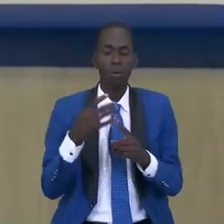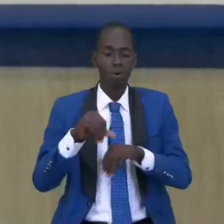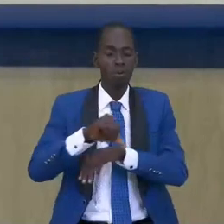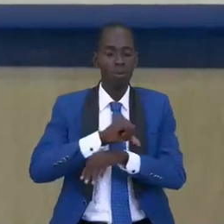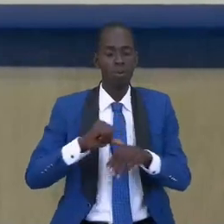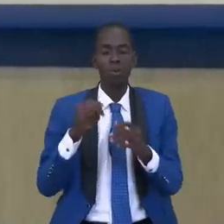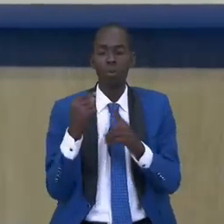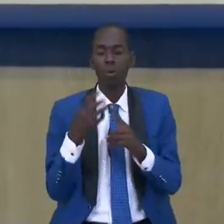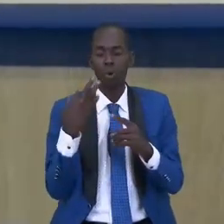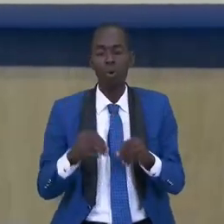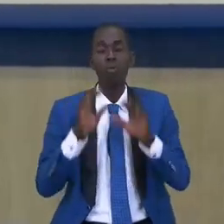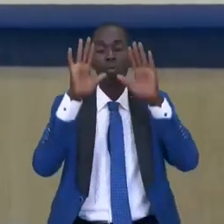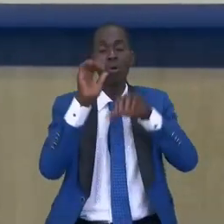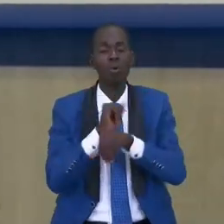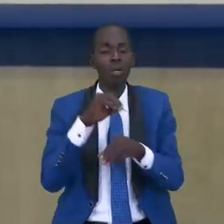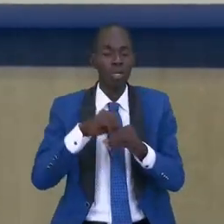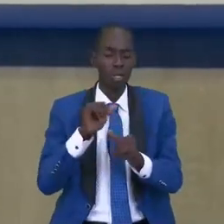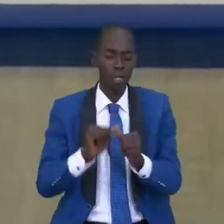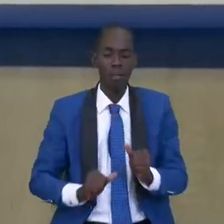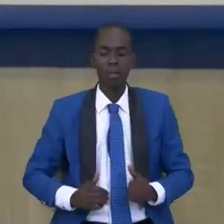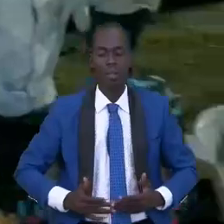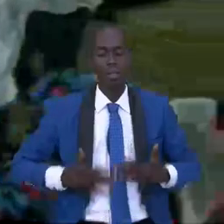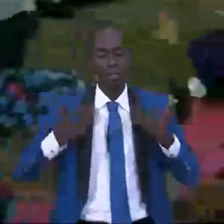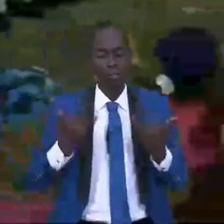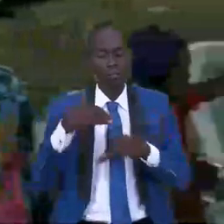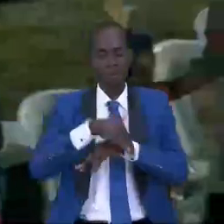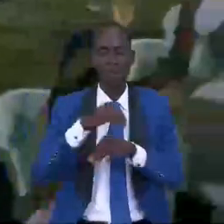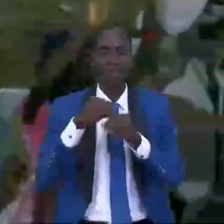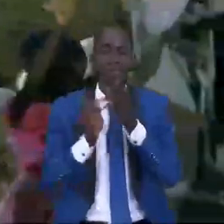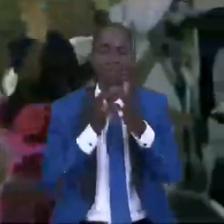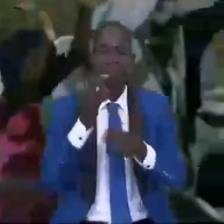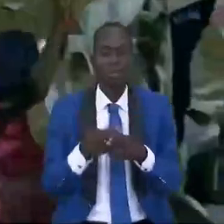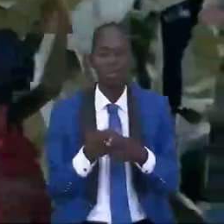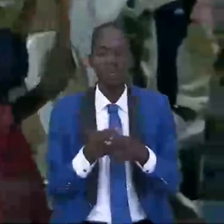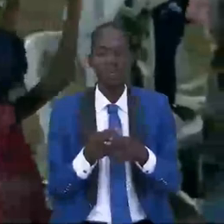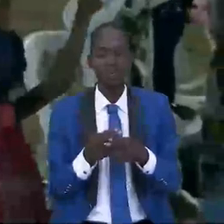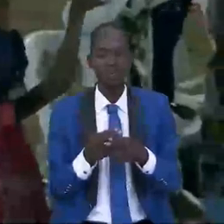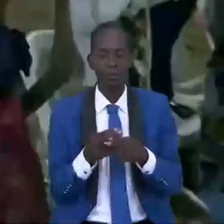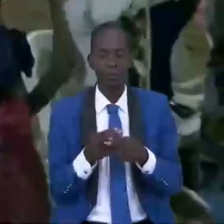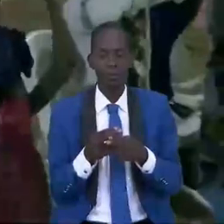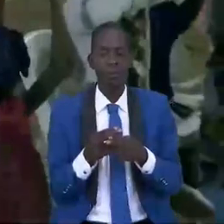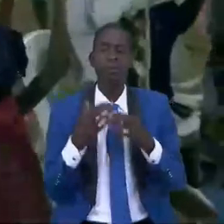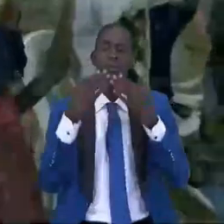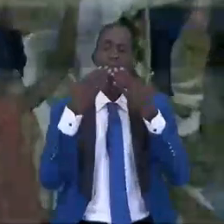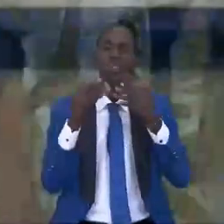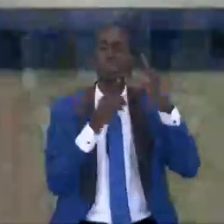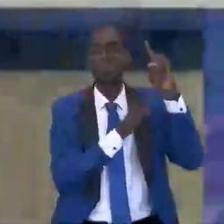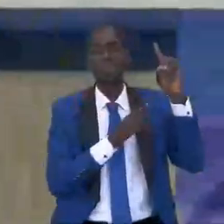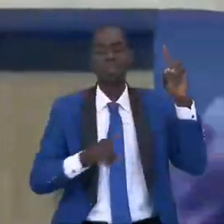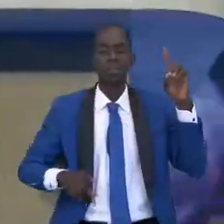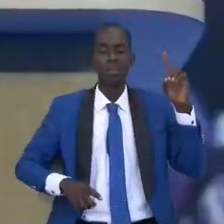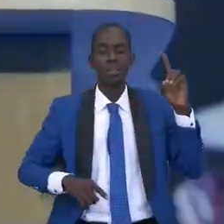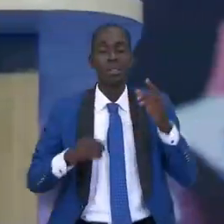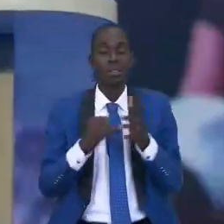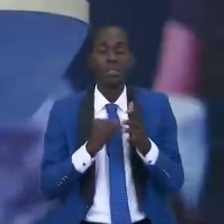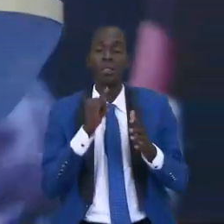de miracle dans chaque vie ce soir au nom de Jésus-Christ. Merci Seigneur,